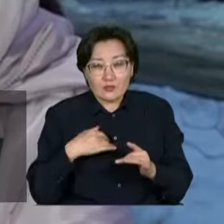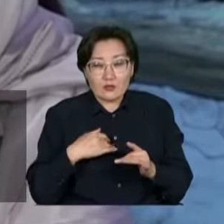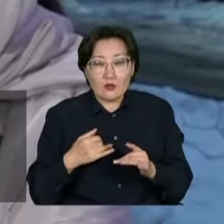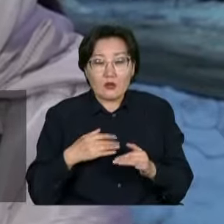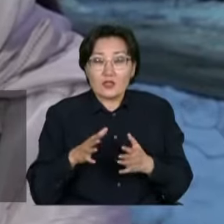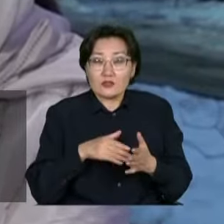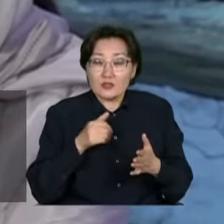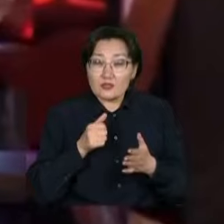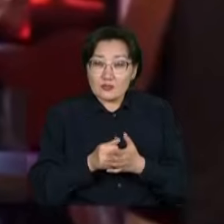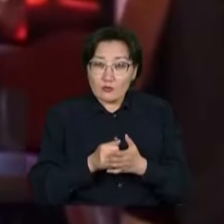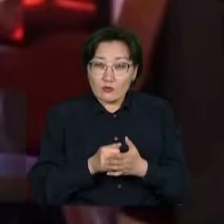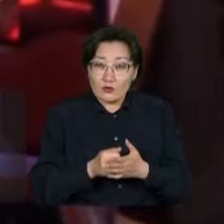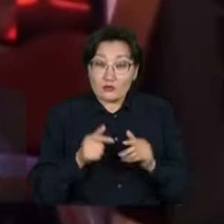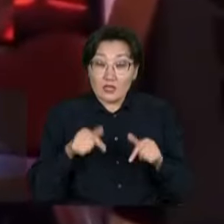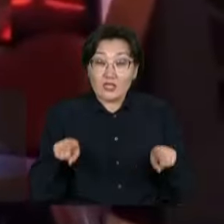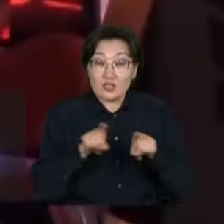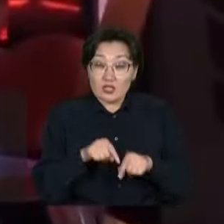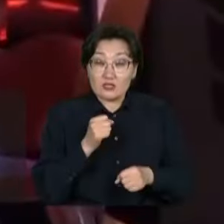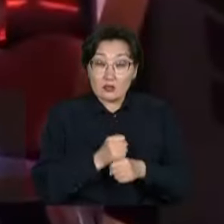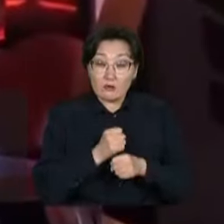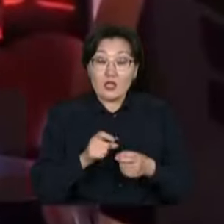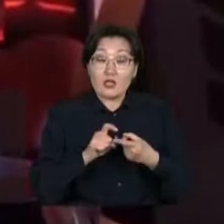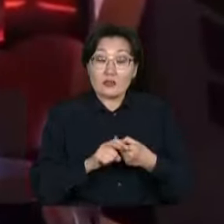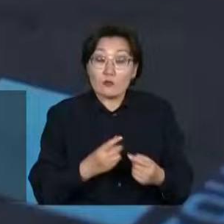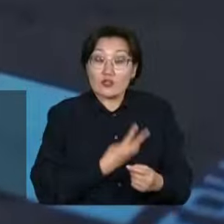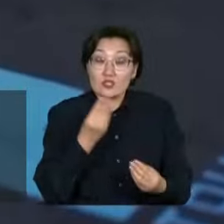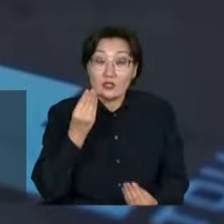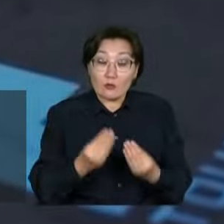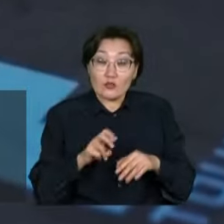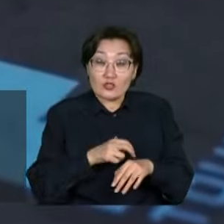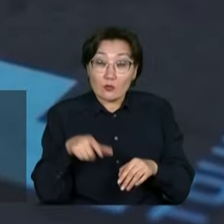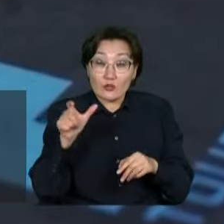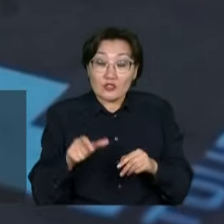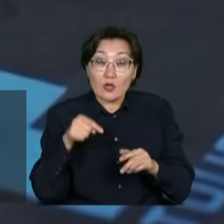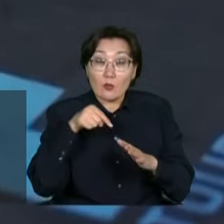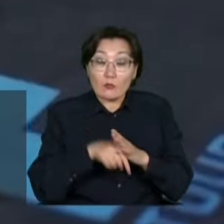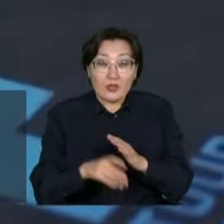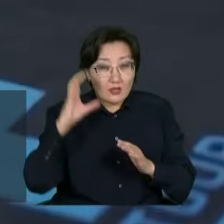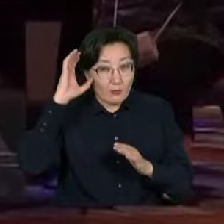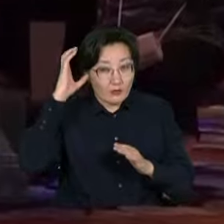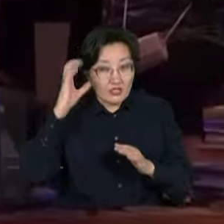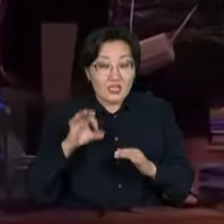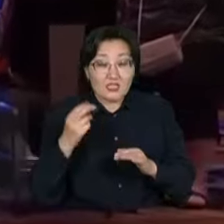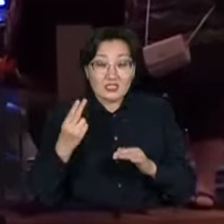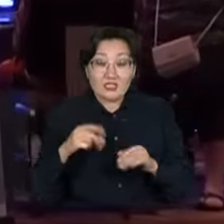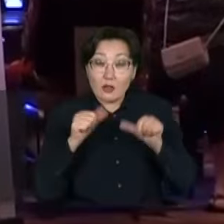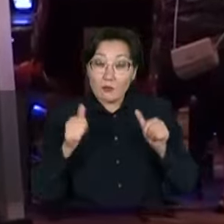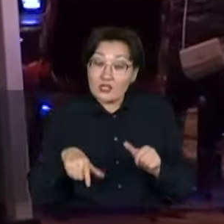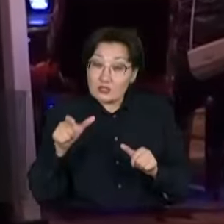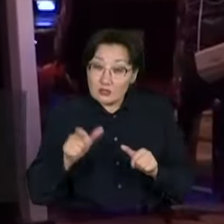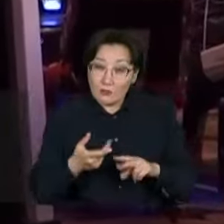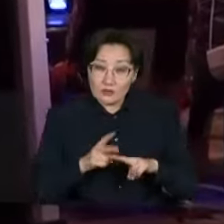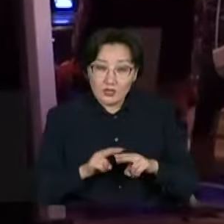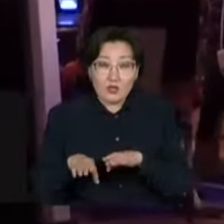хочет никуда ходить. Формирование зависимости к азартным играм, по словам врачей, лежит в биопсихосоциальной модели человека. Поэтому